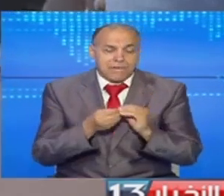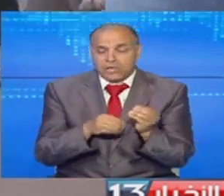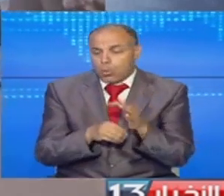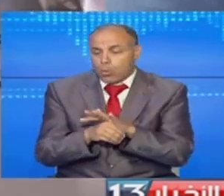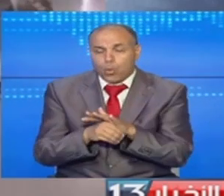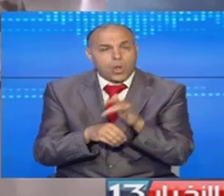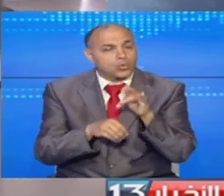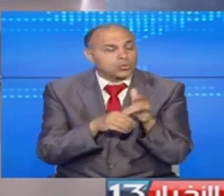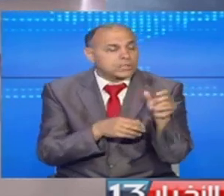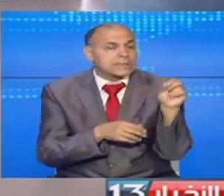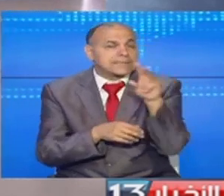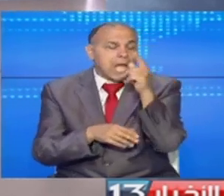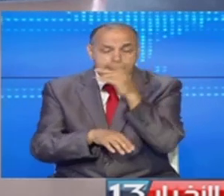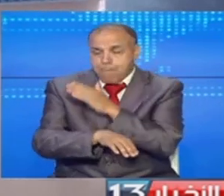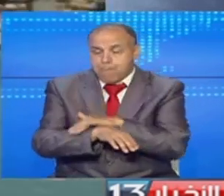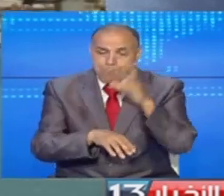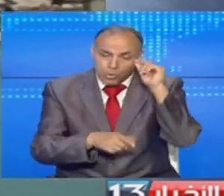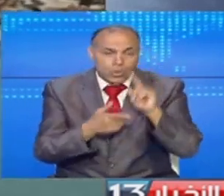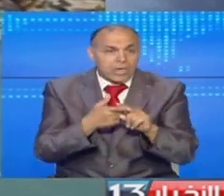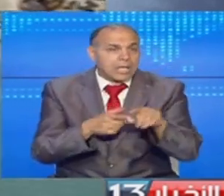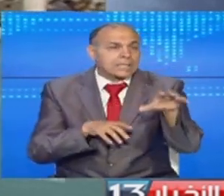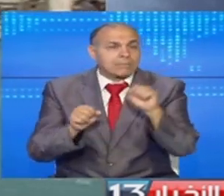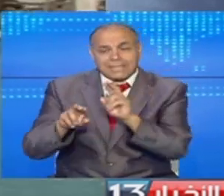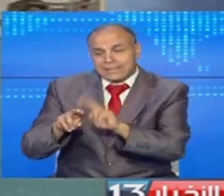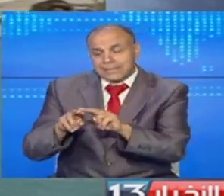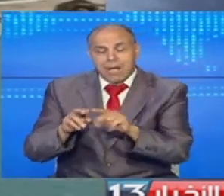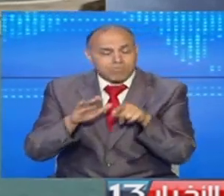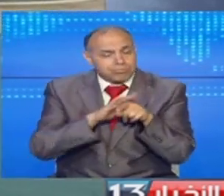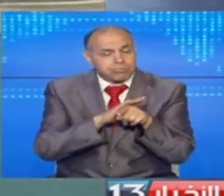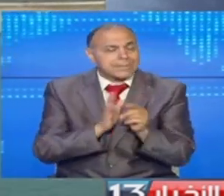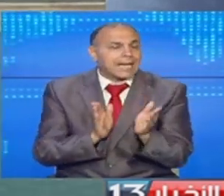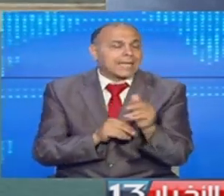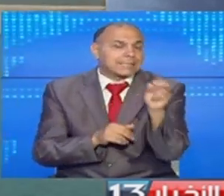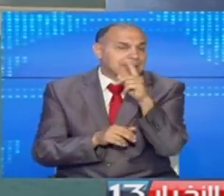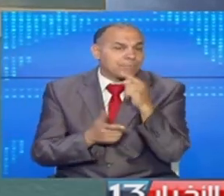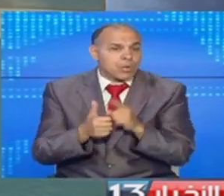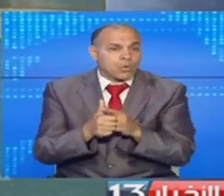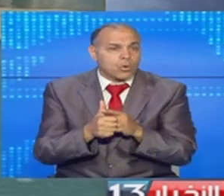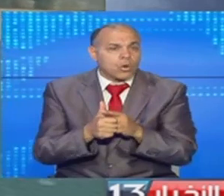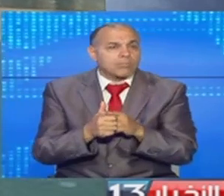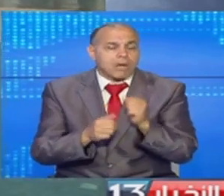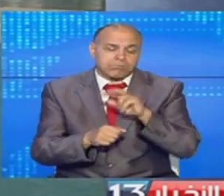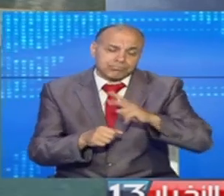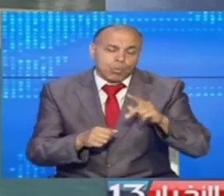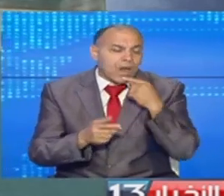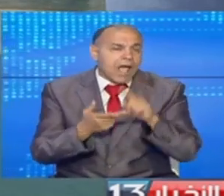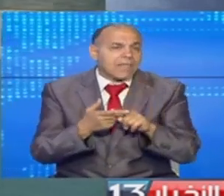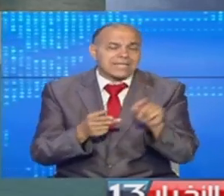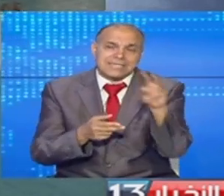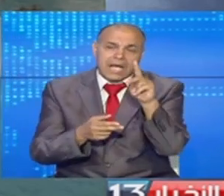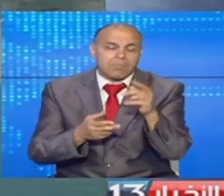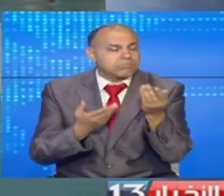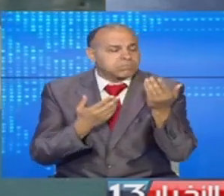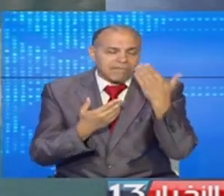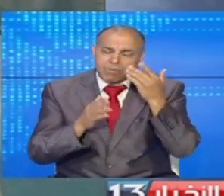القطاع السياحي وفق المهنيين يستدعي إصلاحات هيكلية للقطاع، منها تنوع المنتوج السياحي